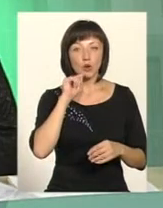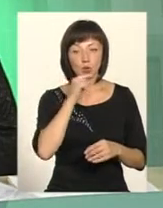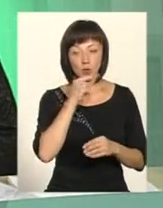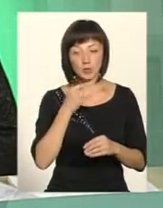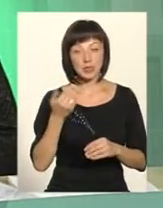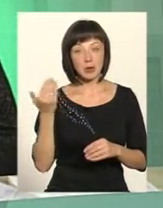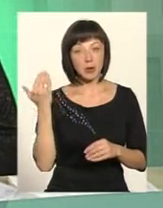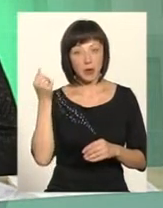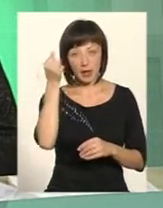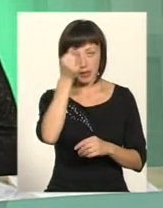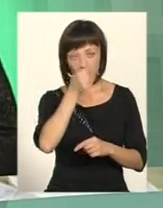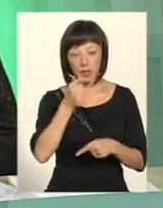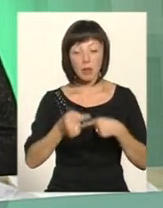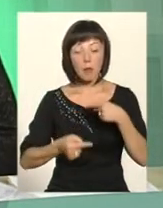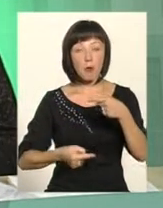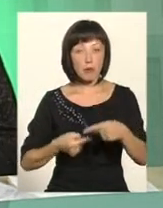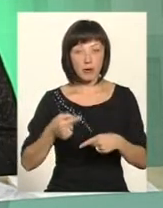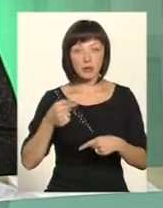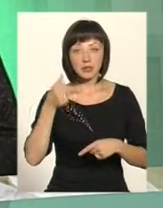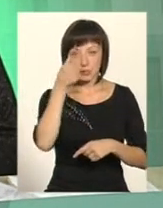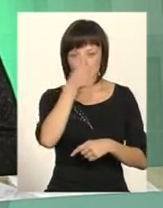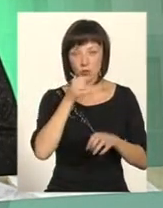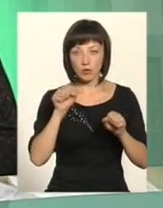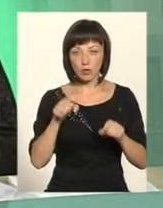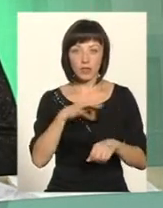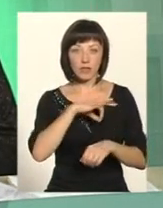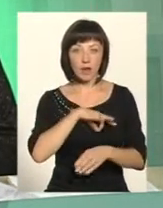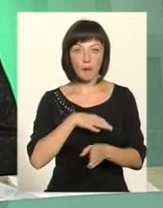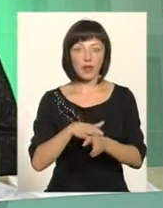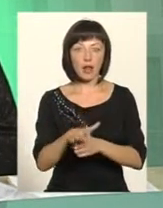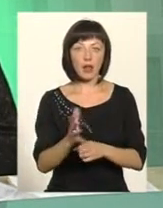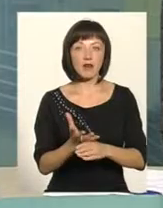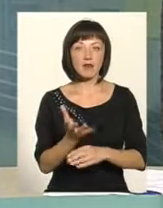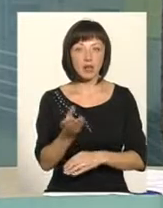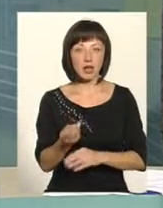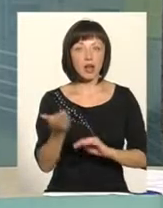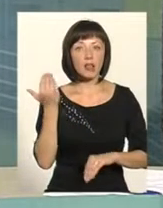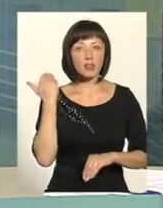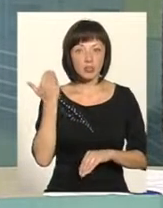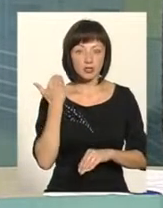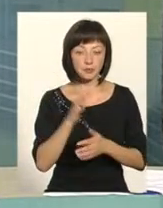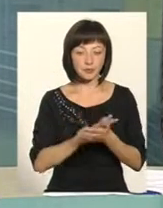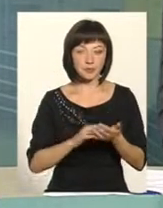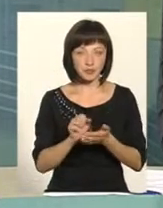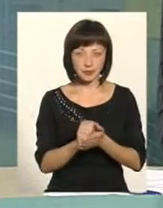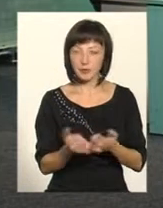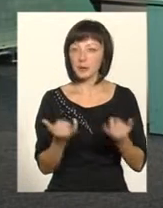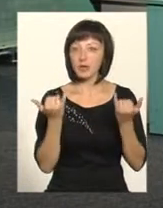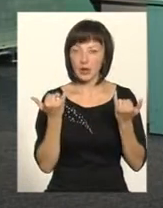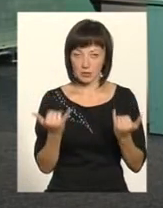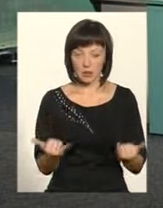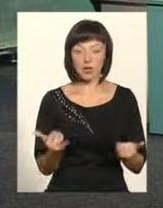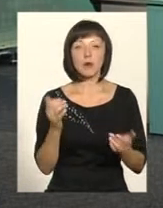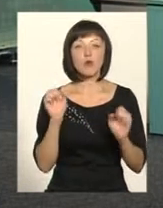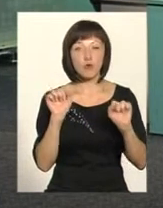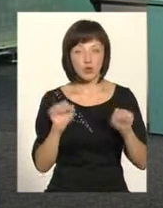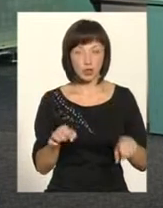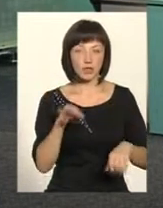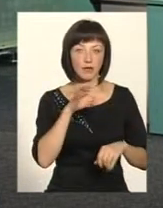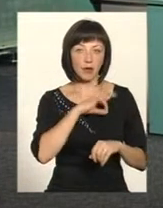поточний рік, на слідуючий рік можна буде використати в капітальних видатках. Раніше вони згорали? Згорали, а тепер вони використовуються. Тепер використовувати їх